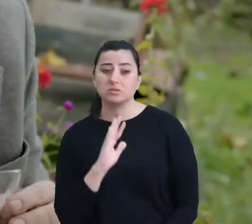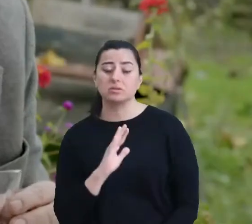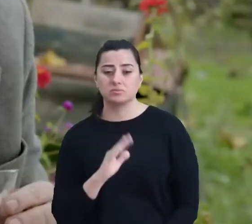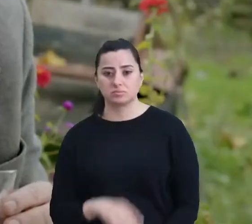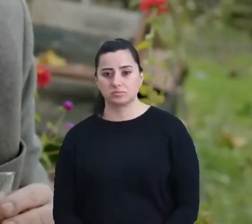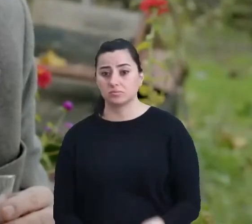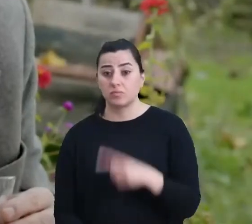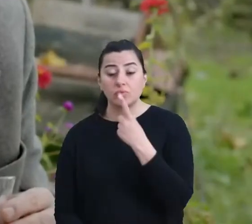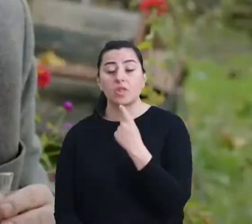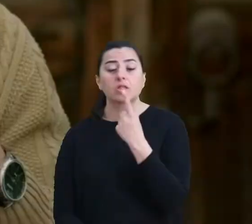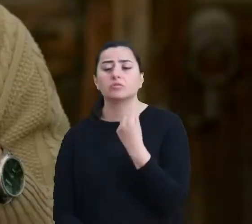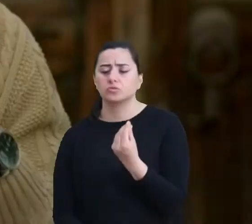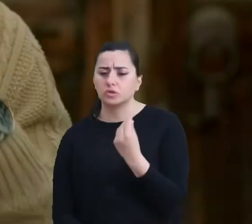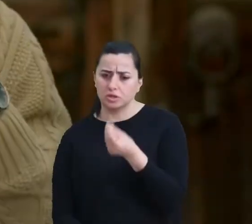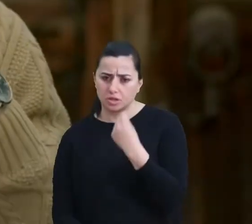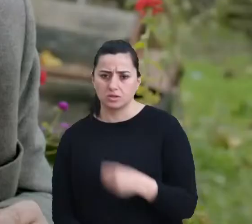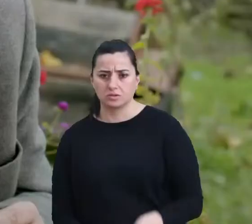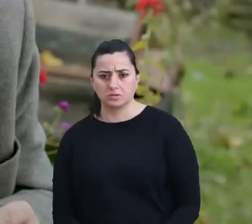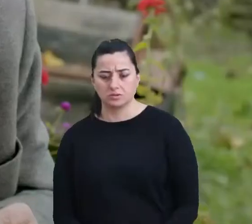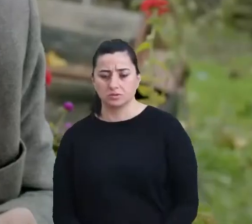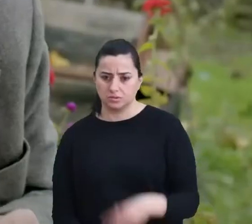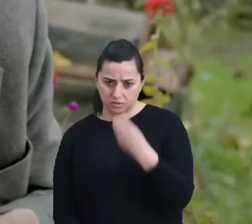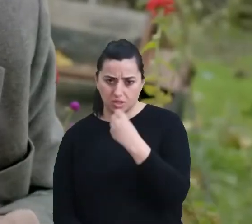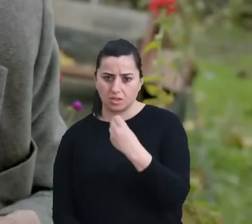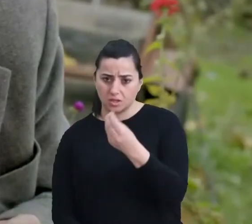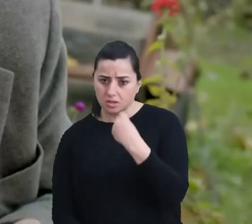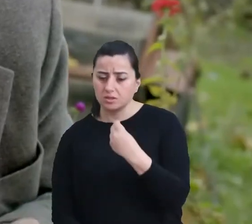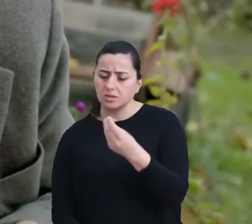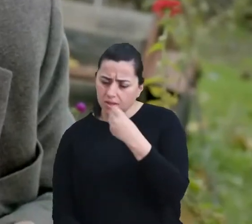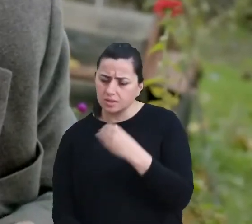değil mi? Tatlı. Tatlı tatlı iyi. İyi.